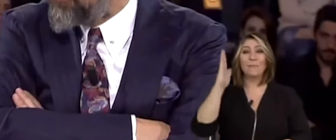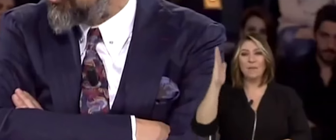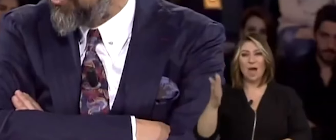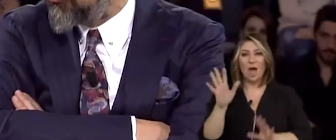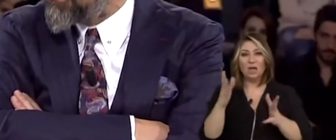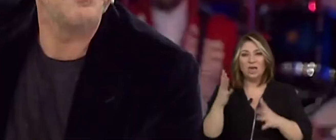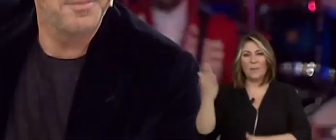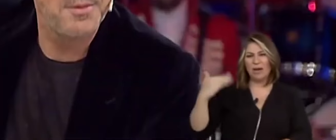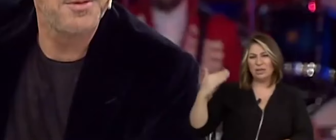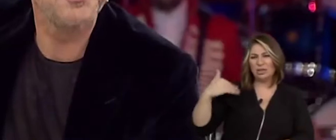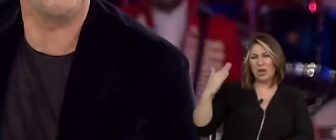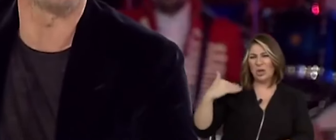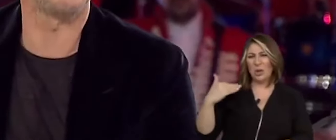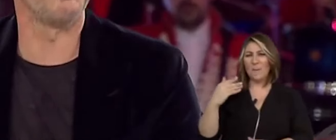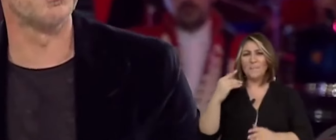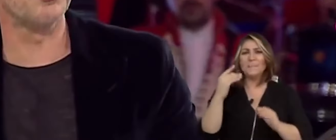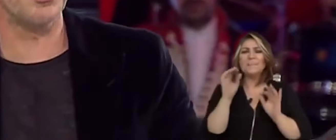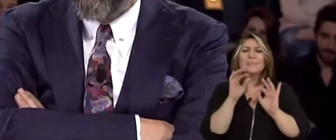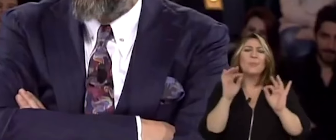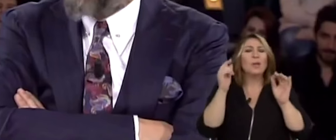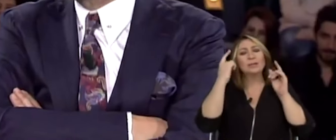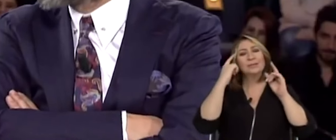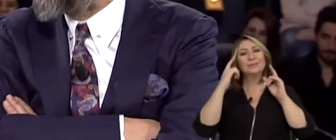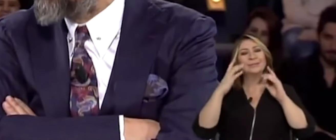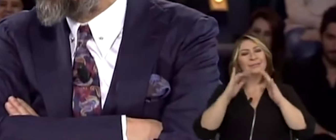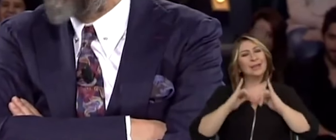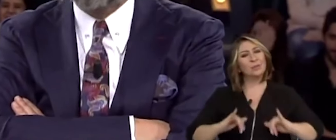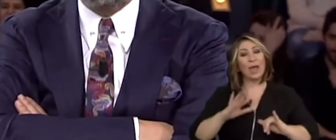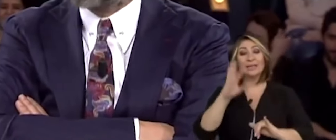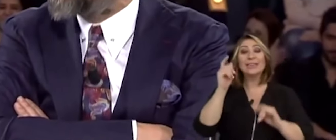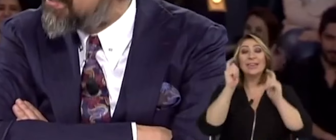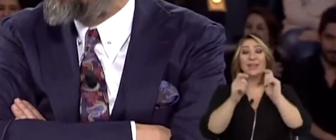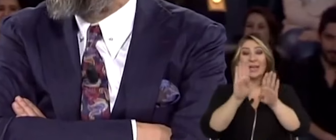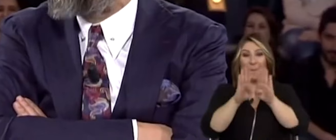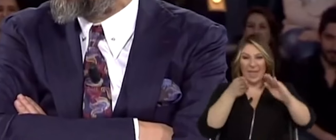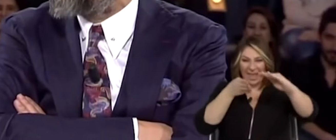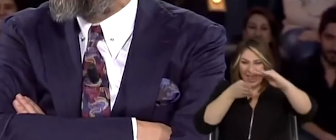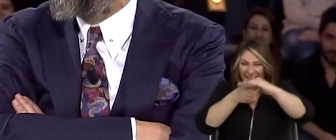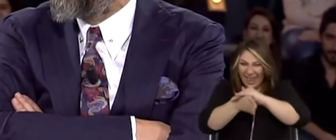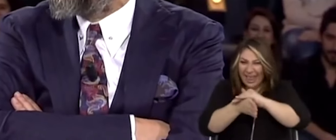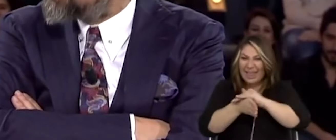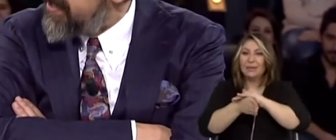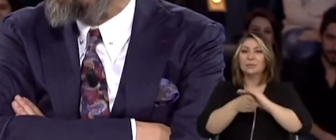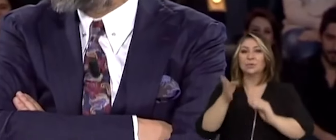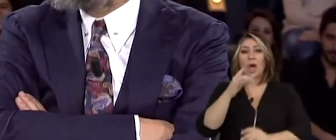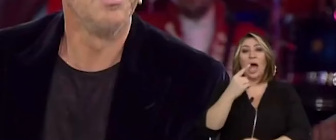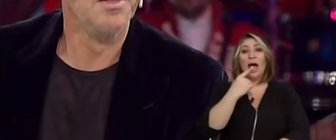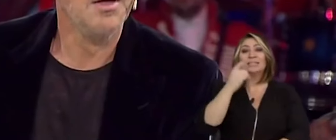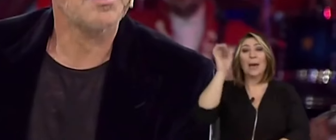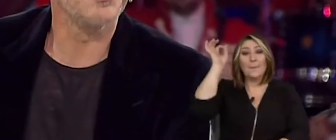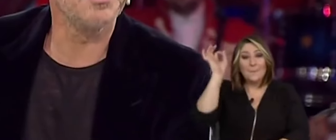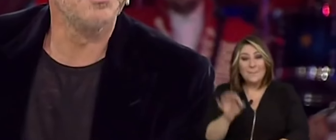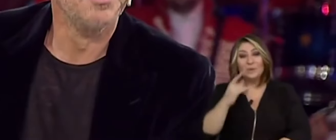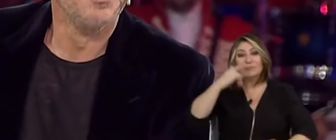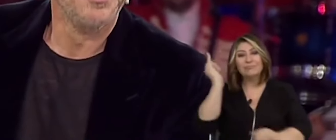zaman acayip aşağılıyor. Yani bir tür terapi. Terapi. Herkese tavsiye ederim. Kapıdan girmenle beraber ağzına etmeye